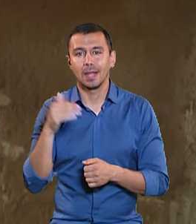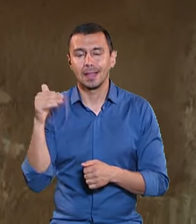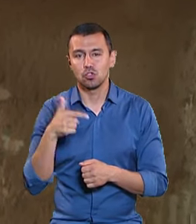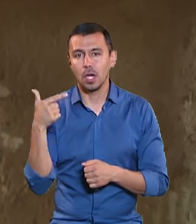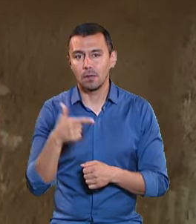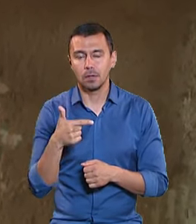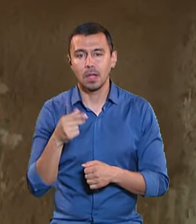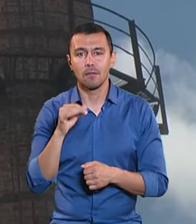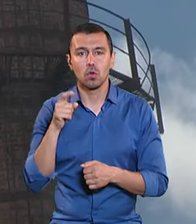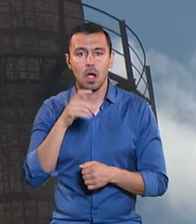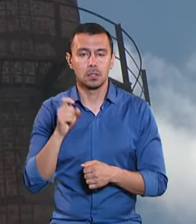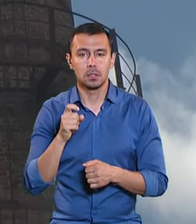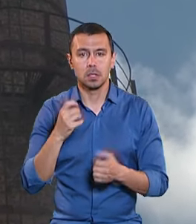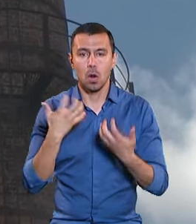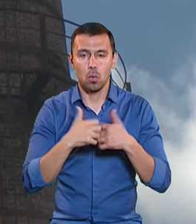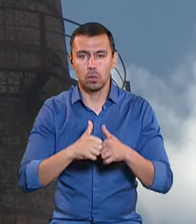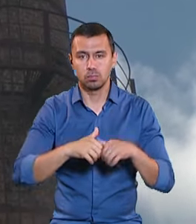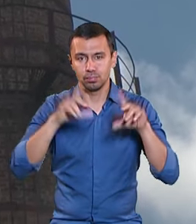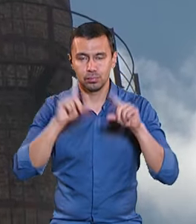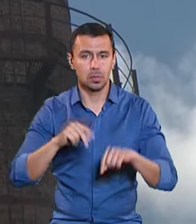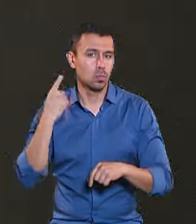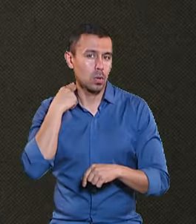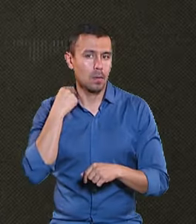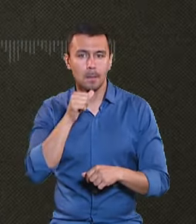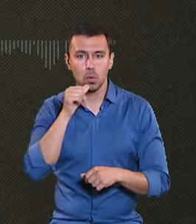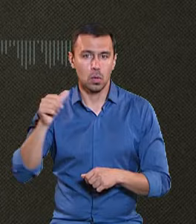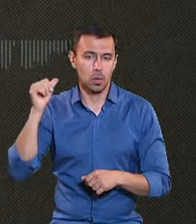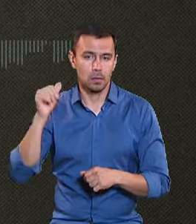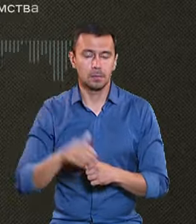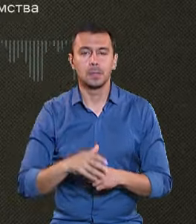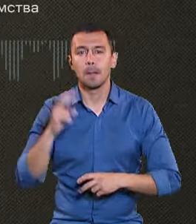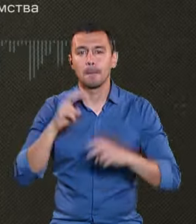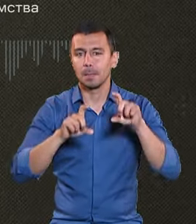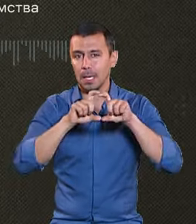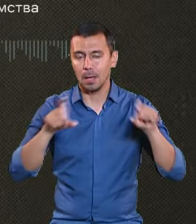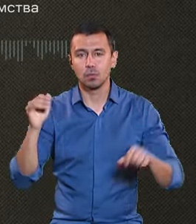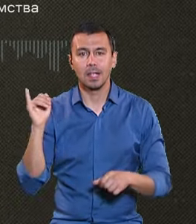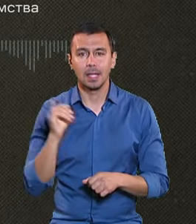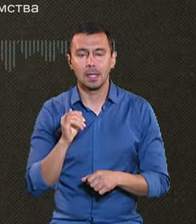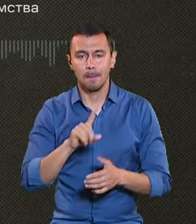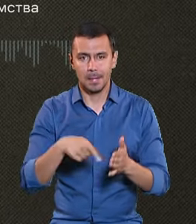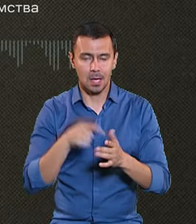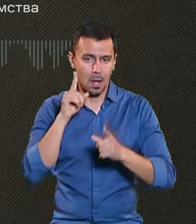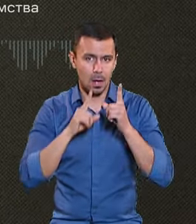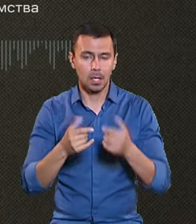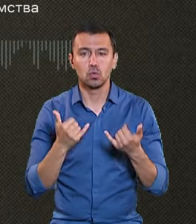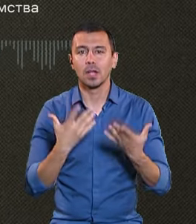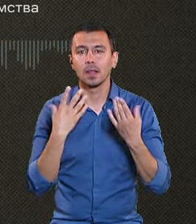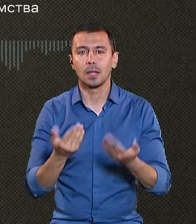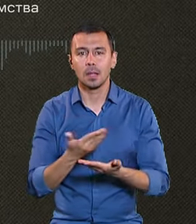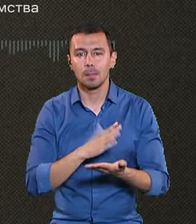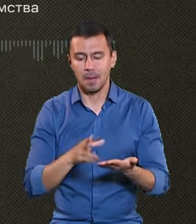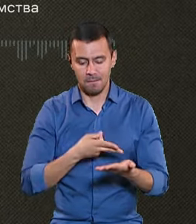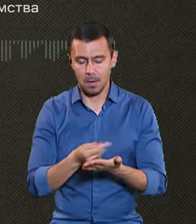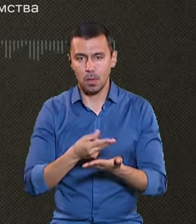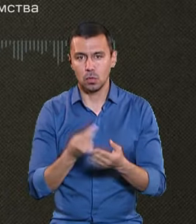тисячі гривень «Нафтогазу» в рахунок погашення боргів минулих років. І підприємство, і міській раді на сьогоднішній день ми